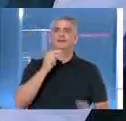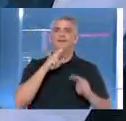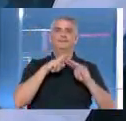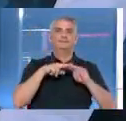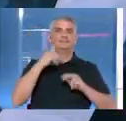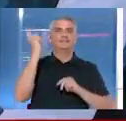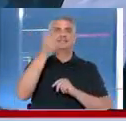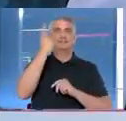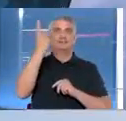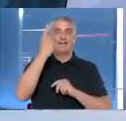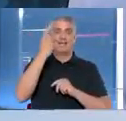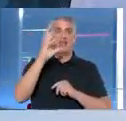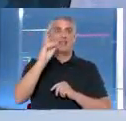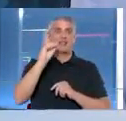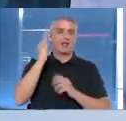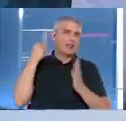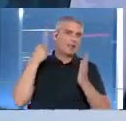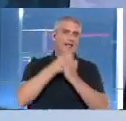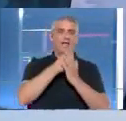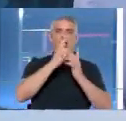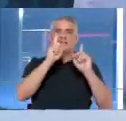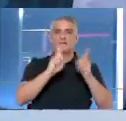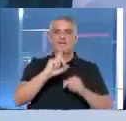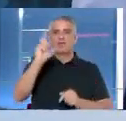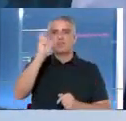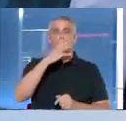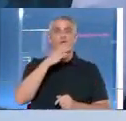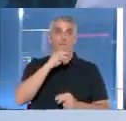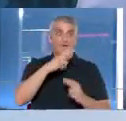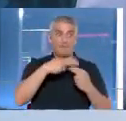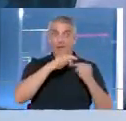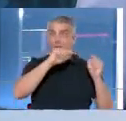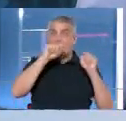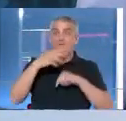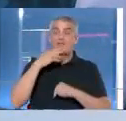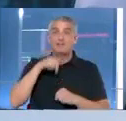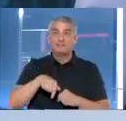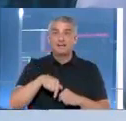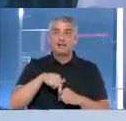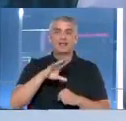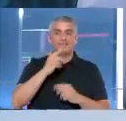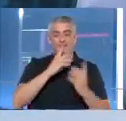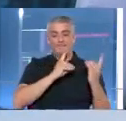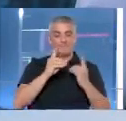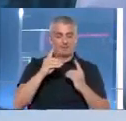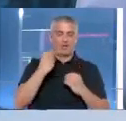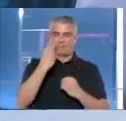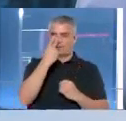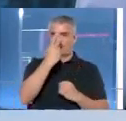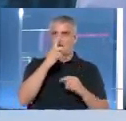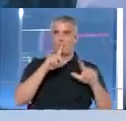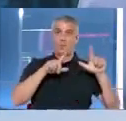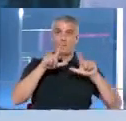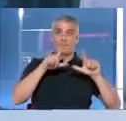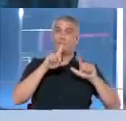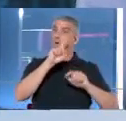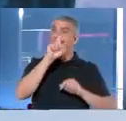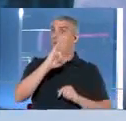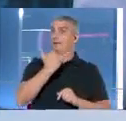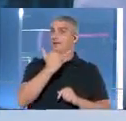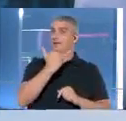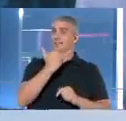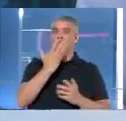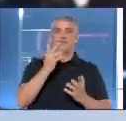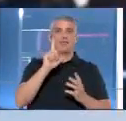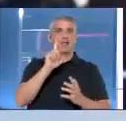שרה אימתנית דניאל שהכתה בין השאר ביוון, טורקיה ולוב, בדרך אלינו. האם היא בדרך אלינו? תכף תראו על המפה שכנראה כן, ליאור סודר, ערב